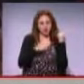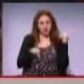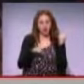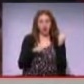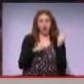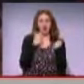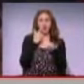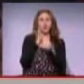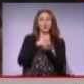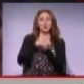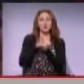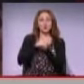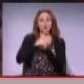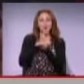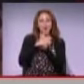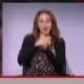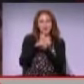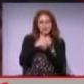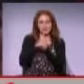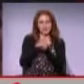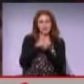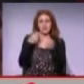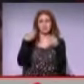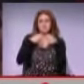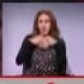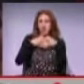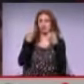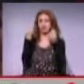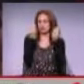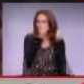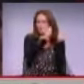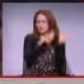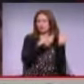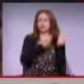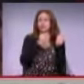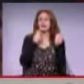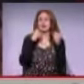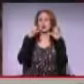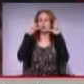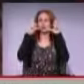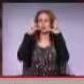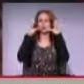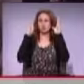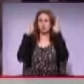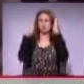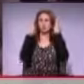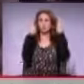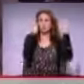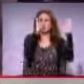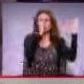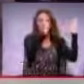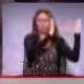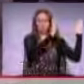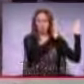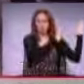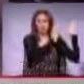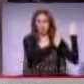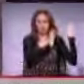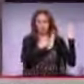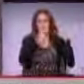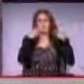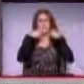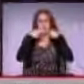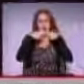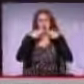التطبيقيين في معارض متنوعه بقى تانية جماعيه وعرضت تبع مركز الفنون المعاصره في اكتر من مره لمعارض